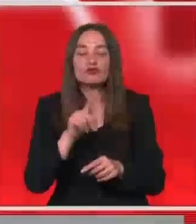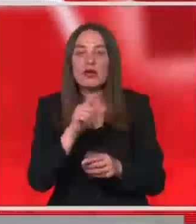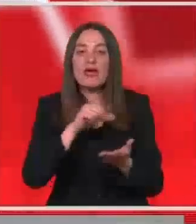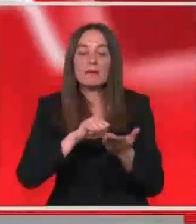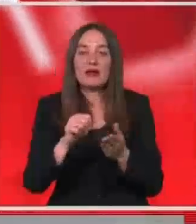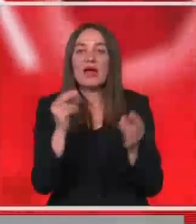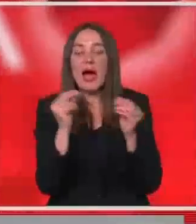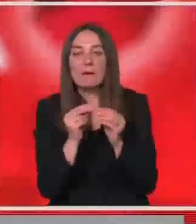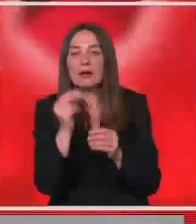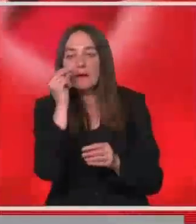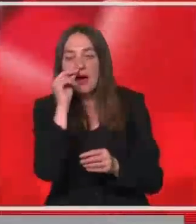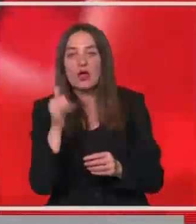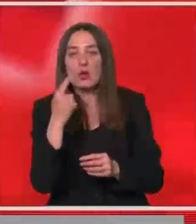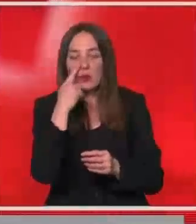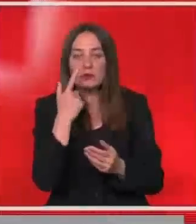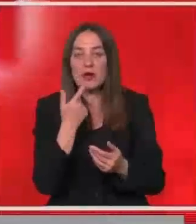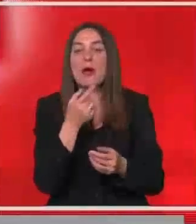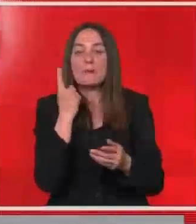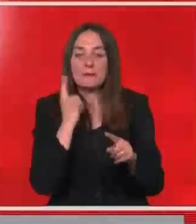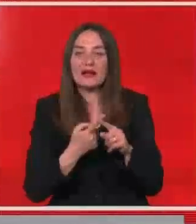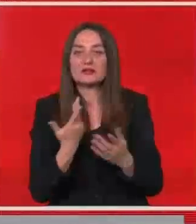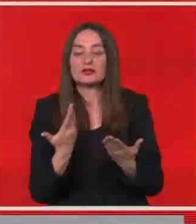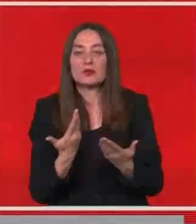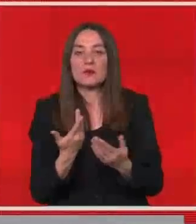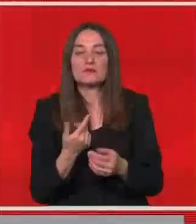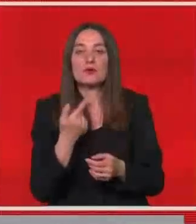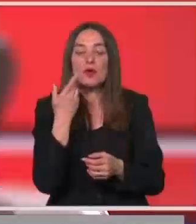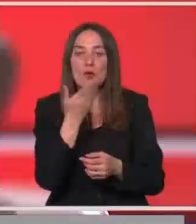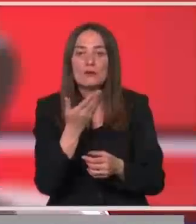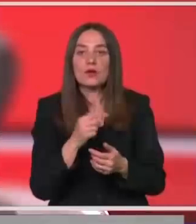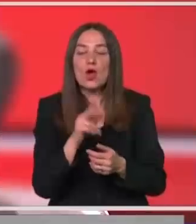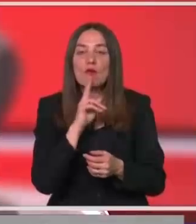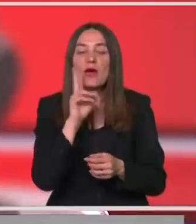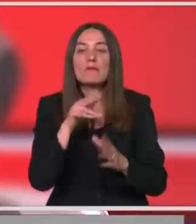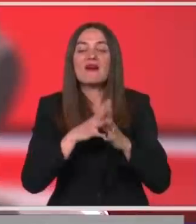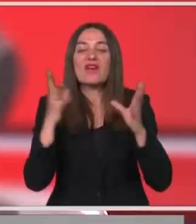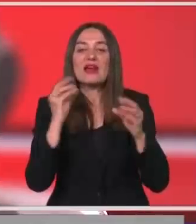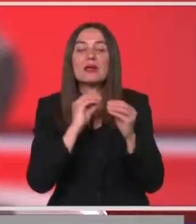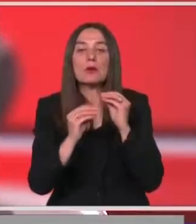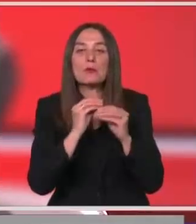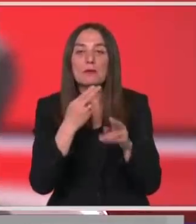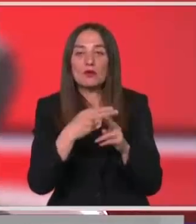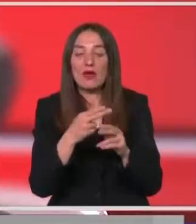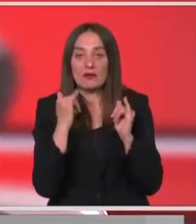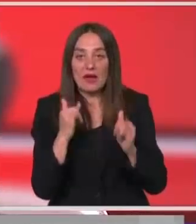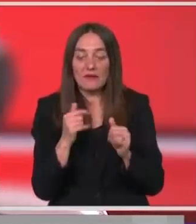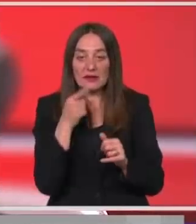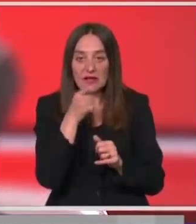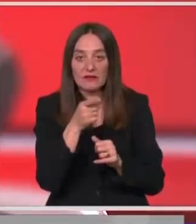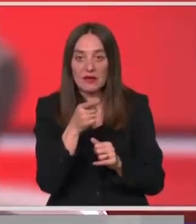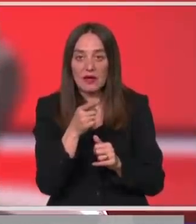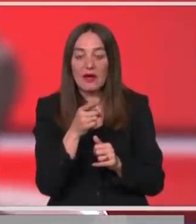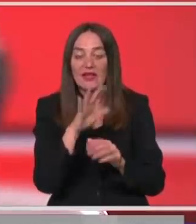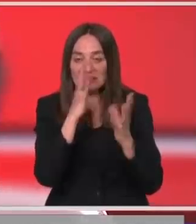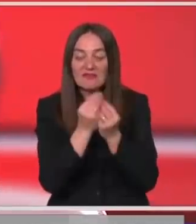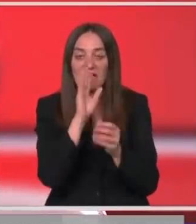plati april, maj i juni mesec. Vrlo precizno. Dakle, onaj koji ima velike probleme... Onda možemo da kažemo da danas... da te